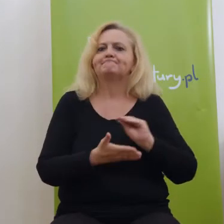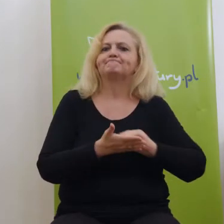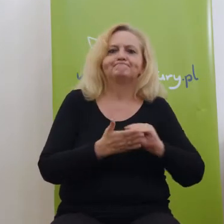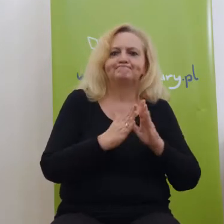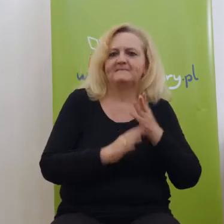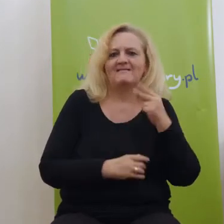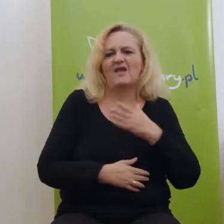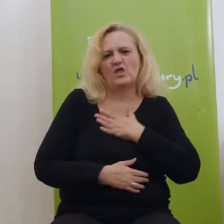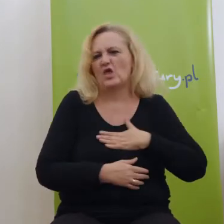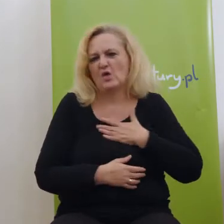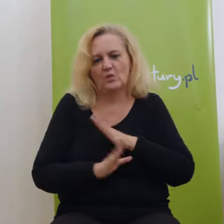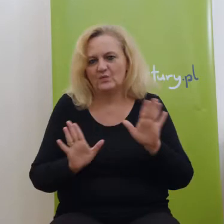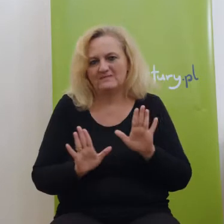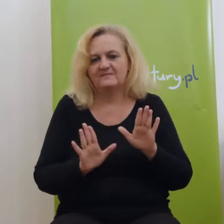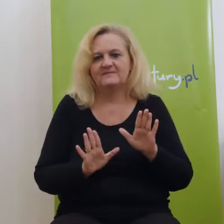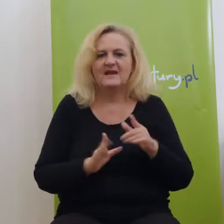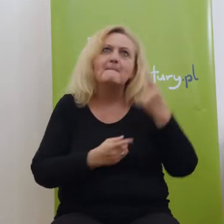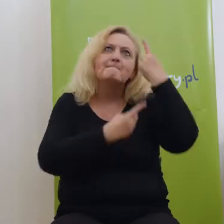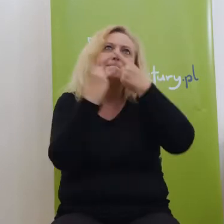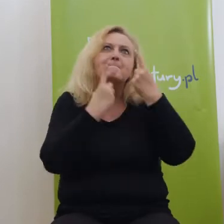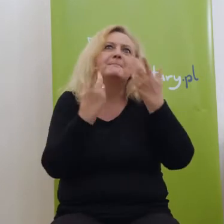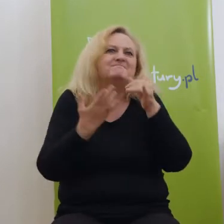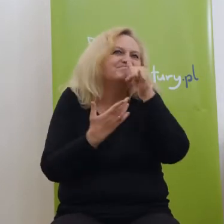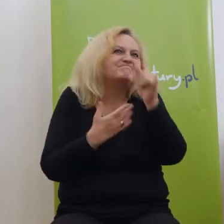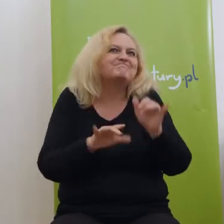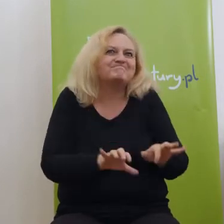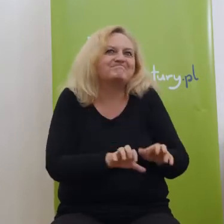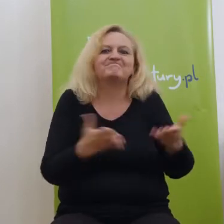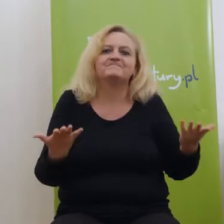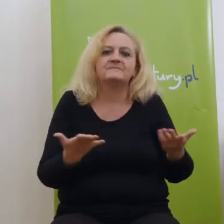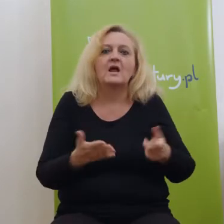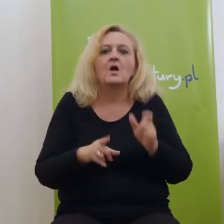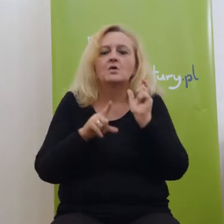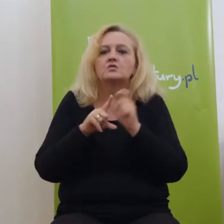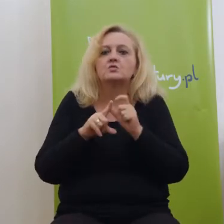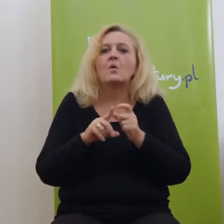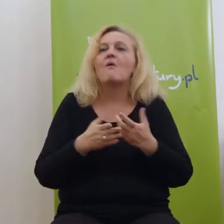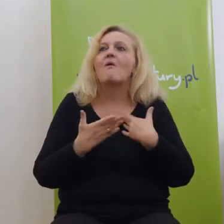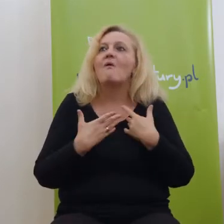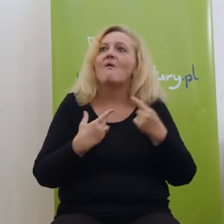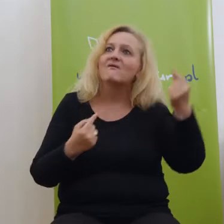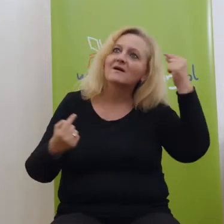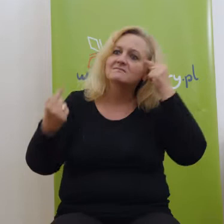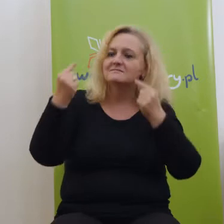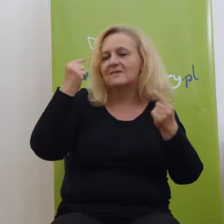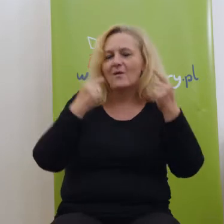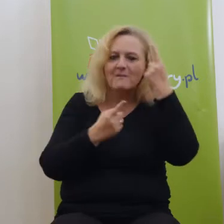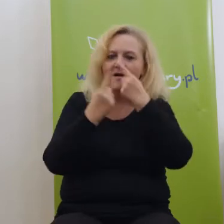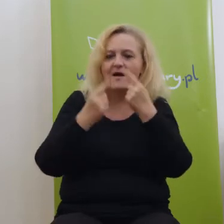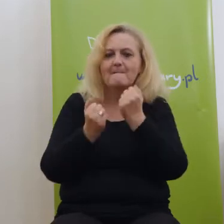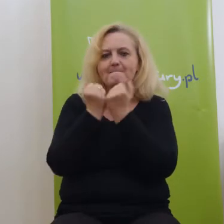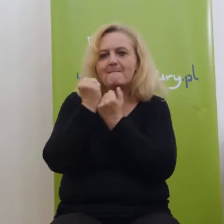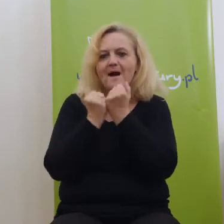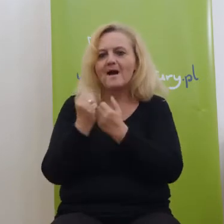ale po prostu nie lubię, nie potrafię myśleć przez klawisze komputera. Słowa mi przychodzą tylko w kontakcie z